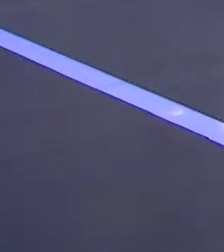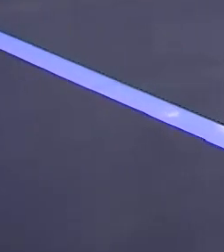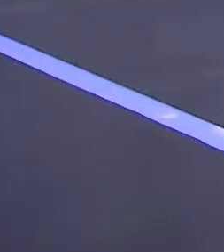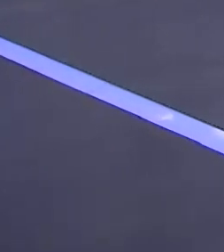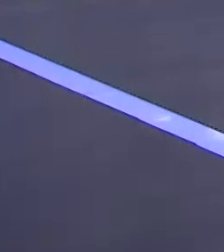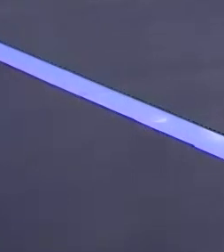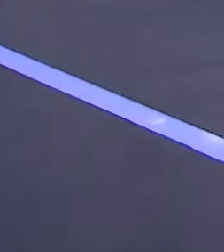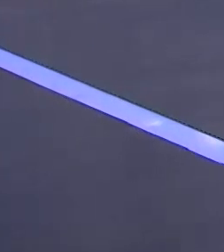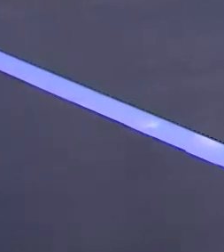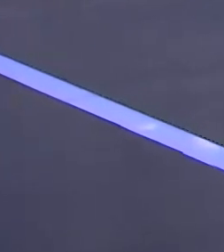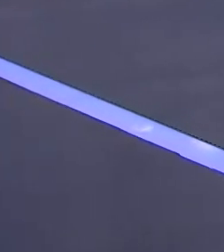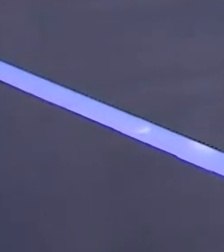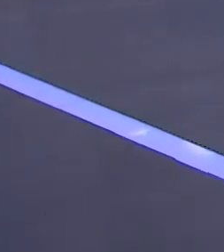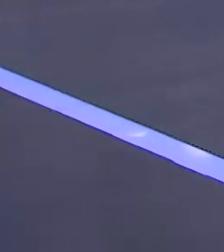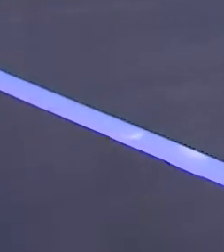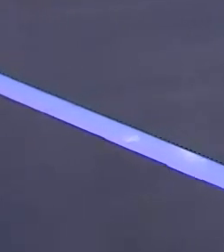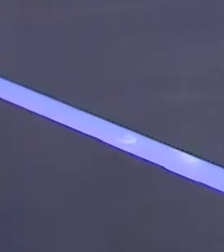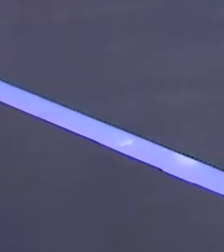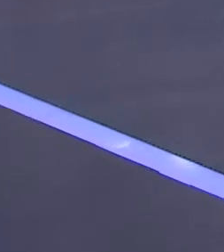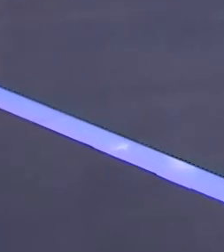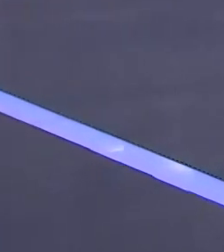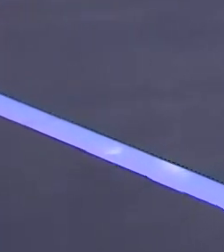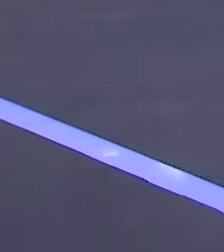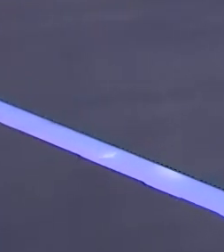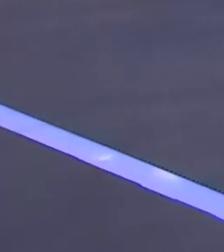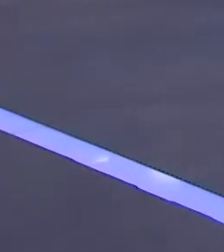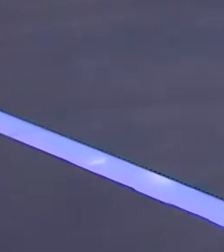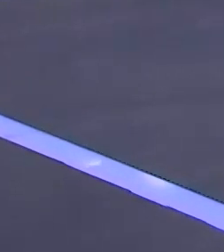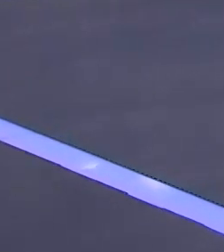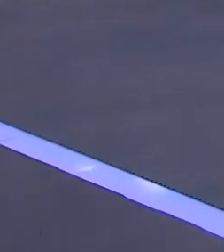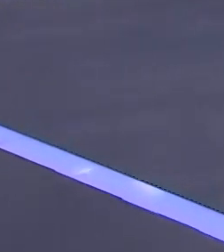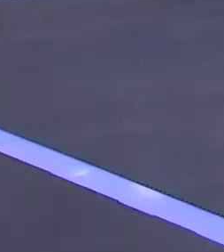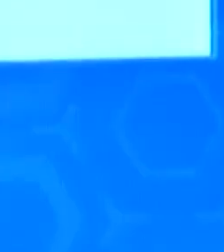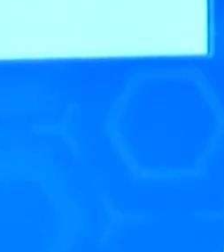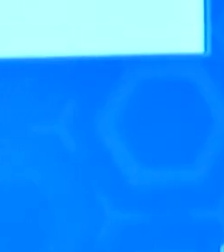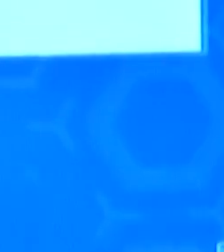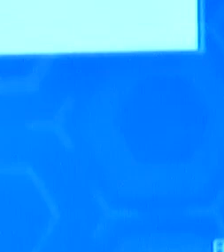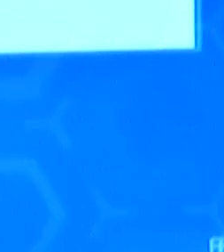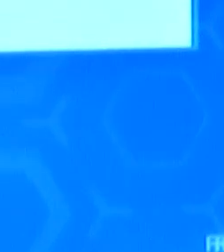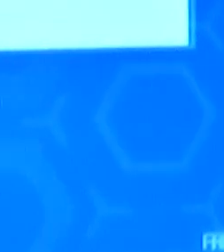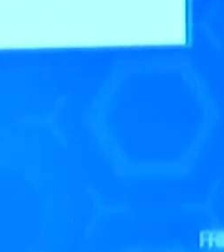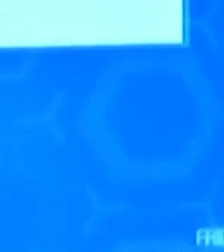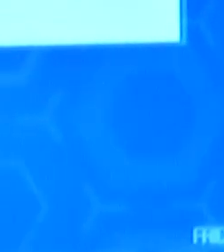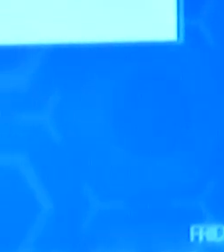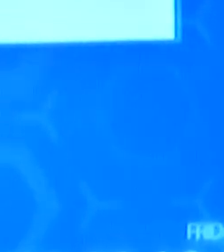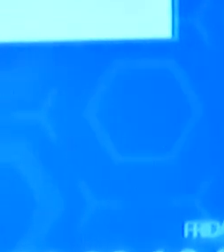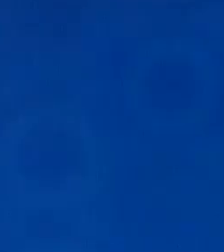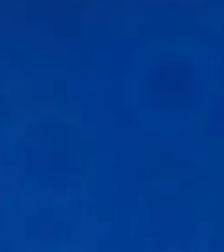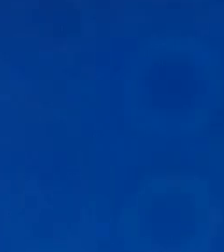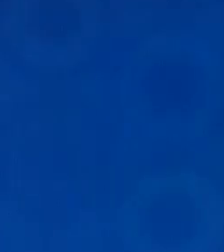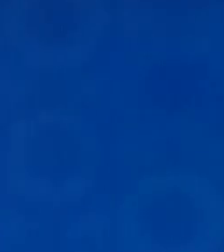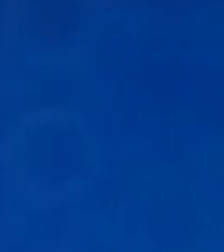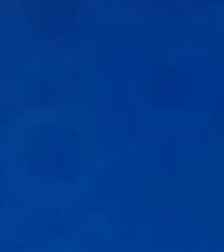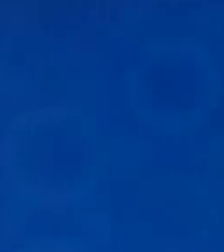таныс болыңыздар. Алматы қаласы білім басқармасы басшысының орынбасары Айсұлу Ботаева. Қош келдіңіз студиямызға. Қош